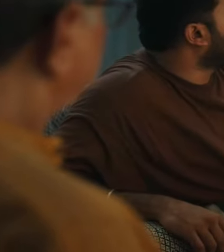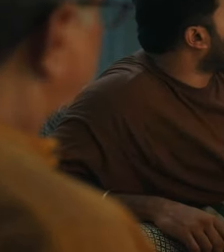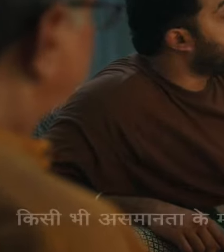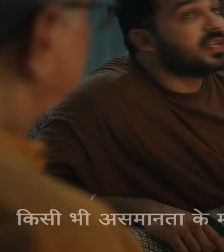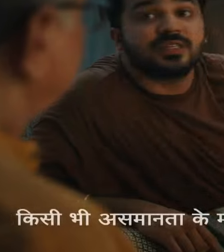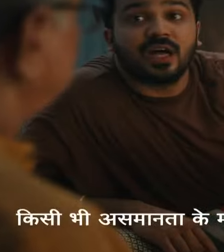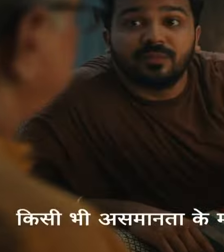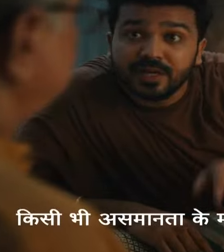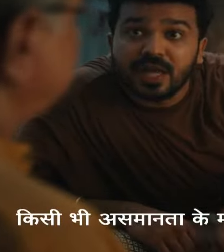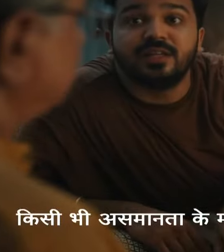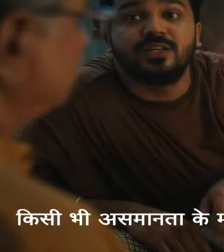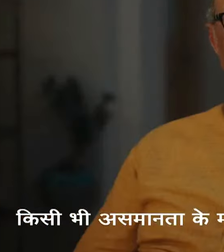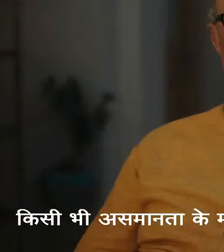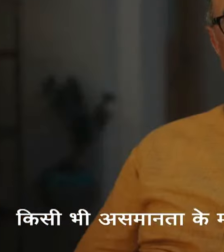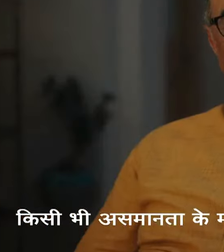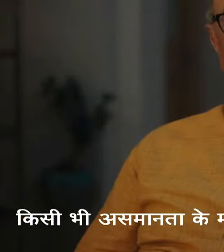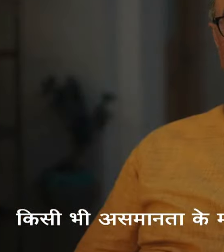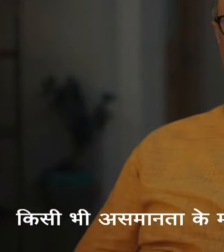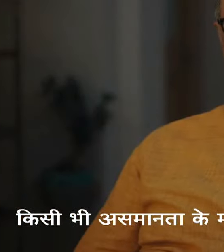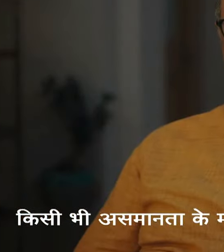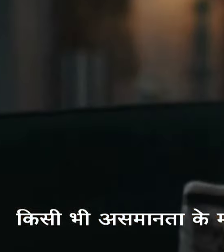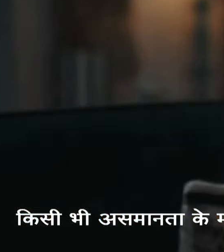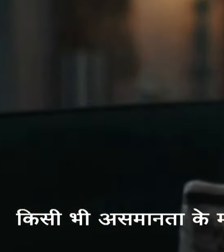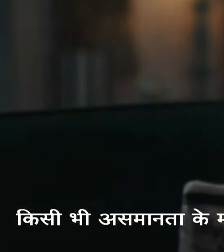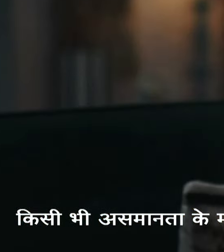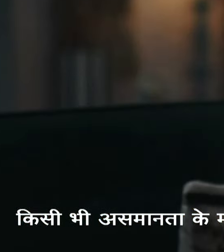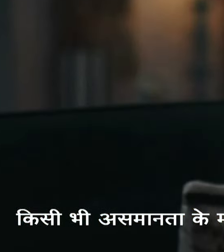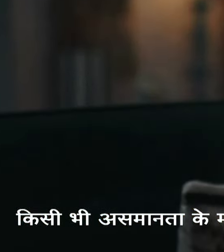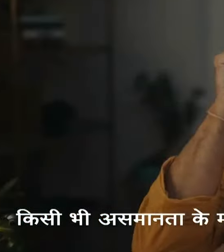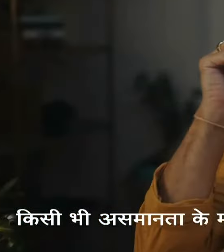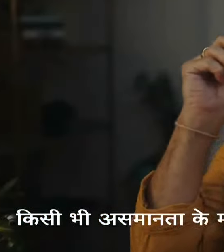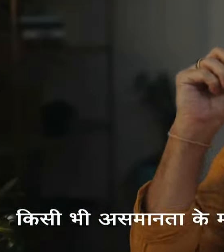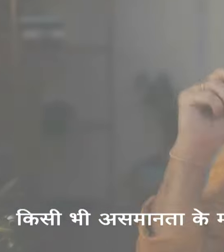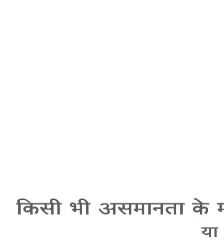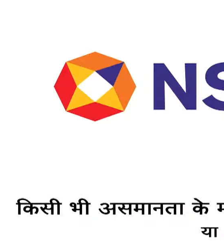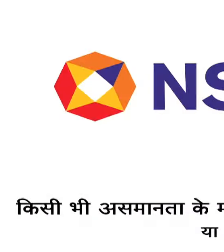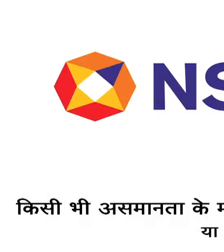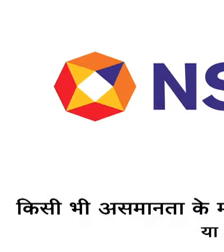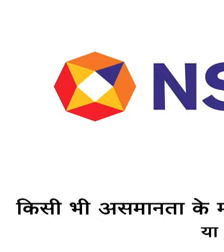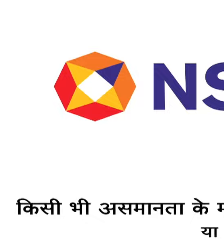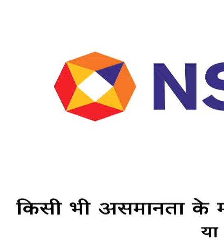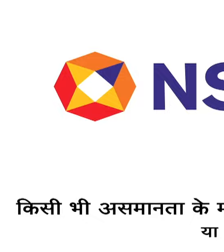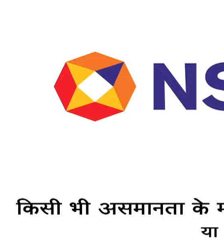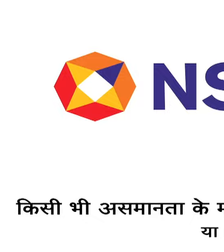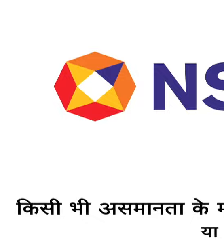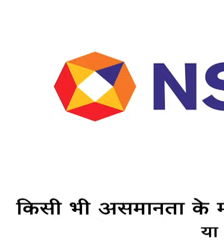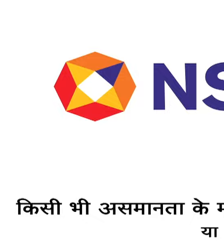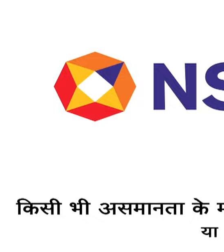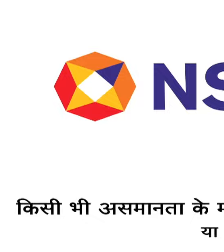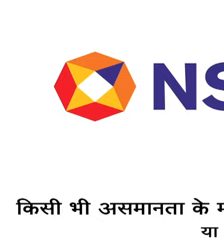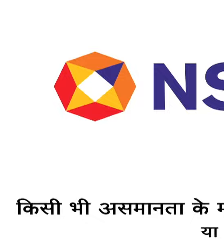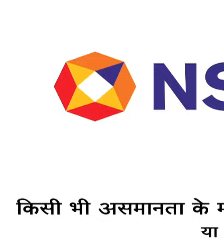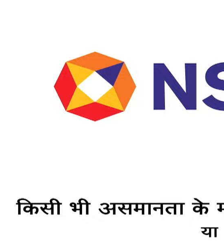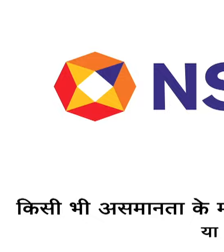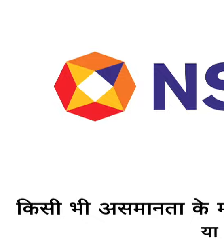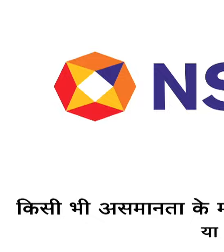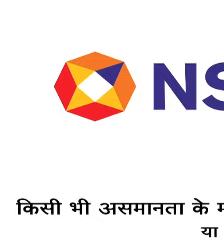बैंक स्टेटमेंट के साथ भी टैली कीजिए। बेटा भूख में ना दिमाग बंद हो जाता है। सोच कर, समझ